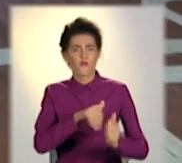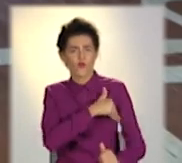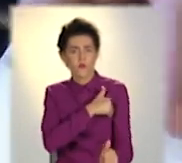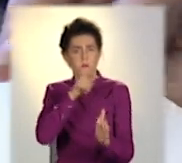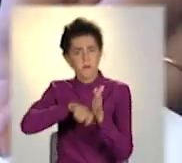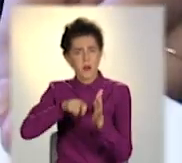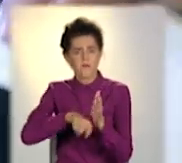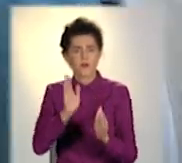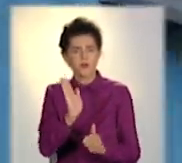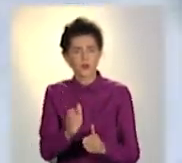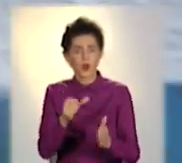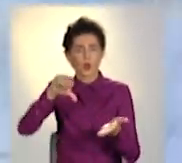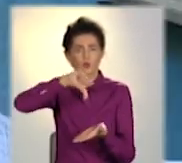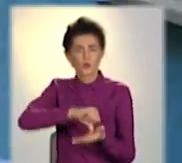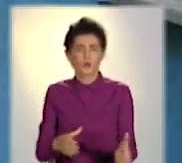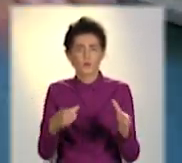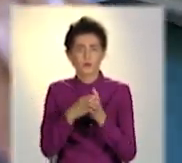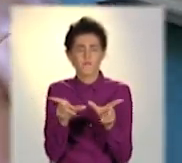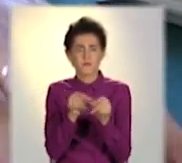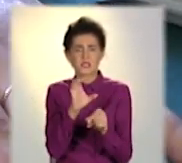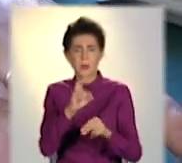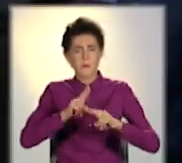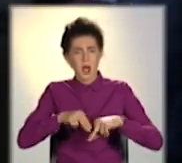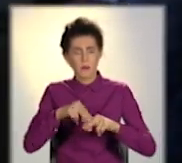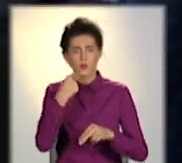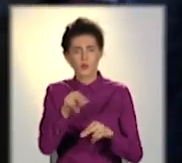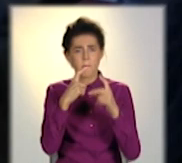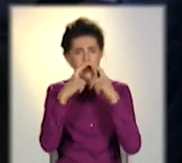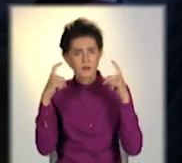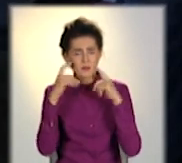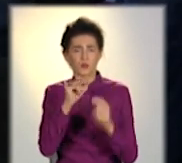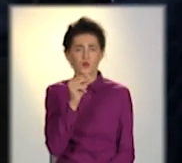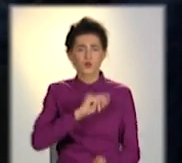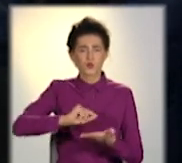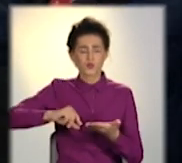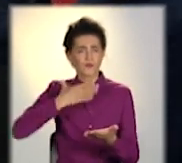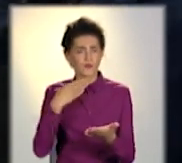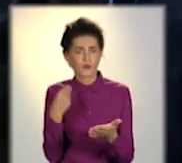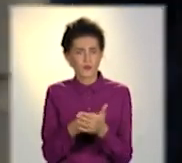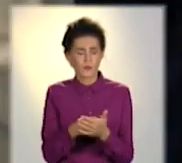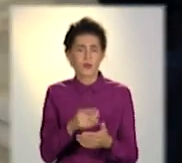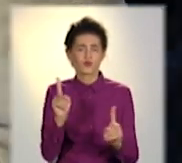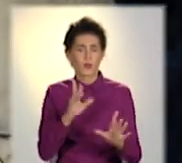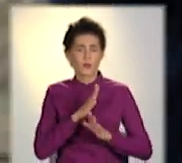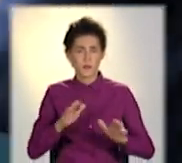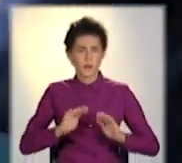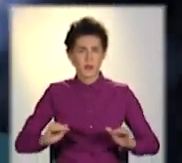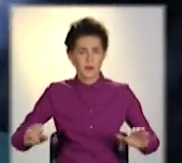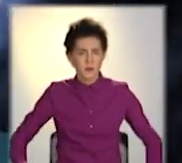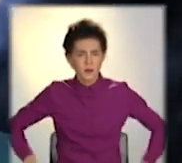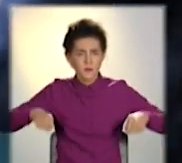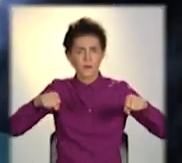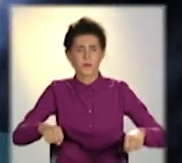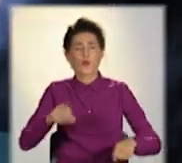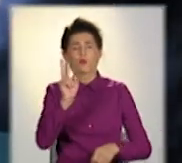температуру. На дільницю разом з паспортом варто прихопити ручку і маску. І якщо є змога, не брати з собою дітей. Та й ті, в